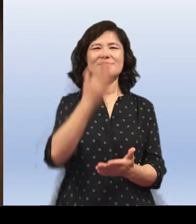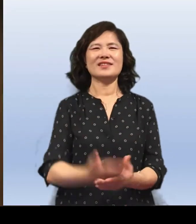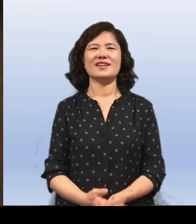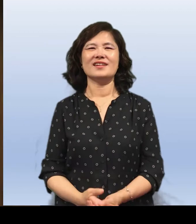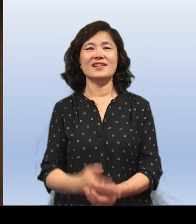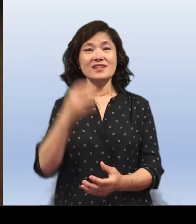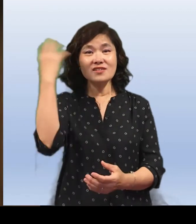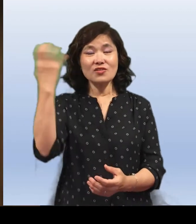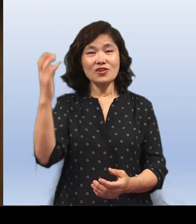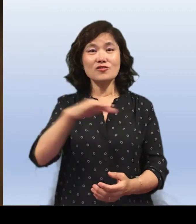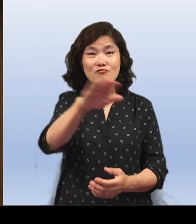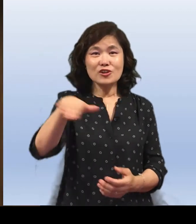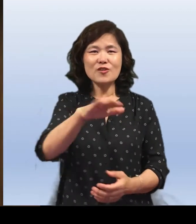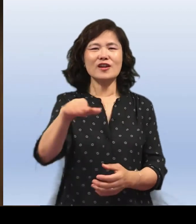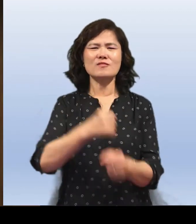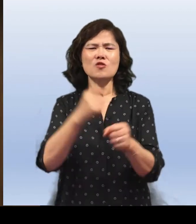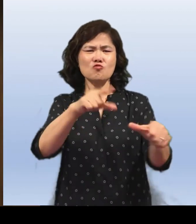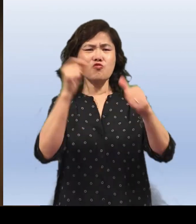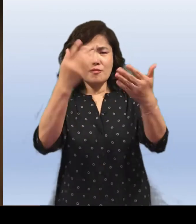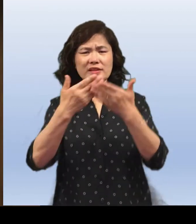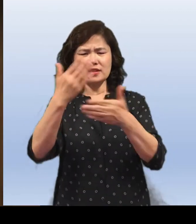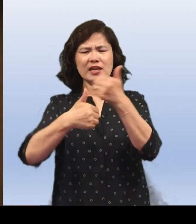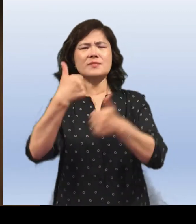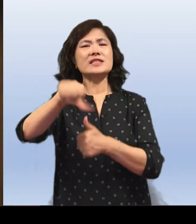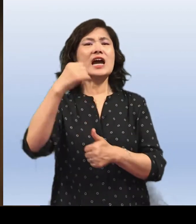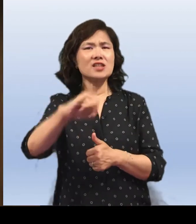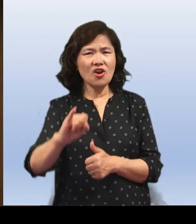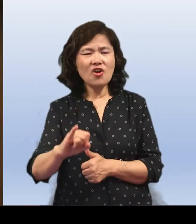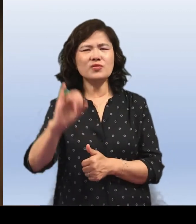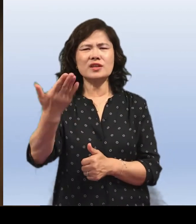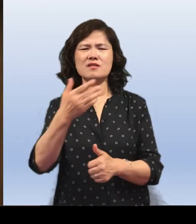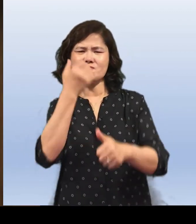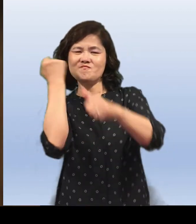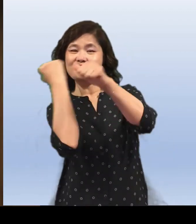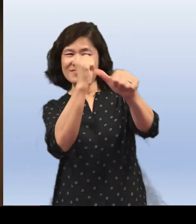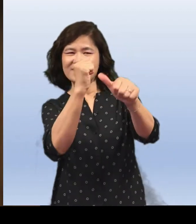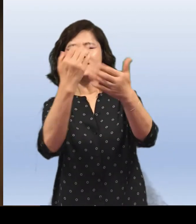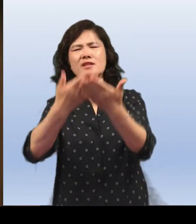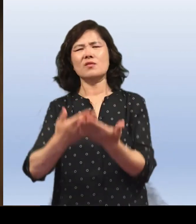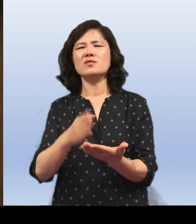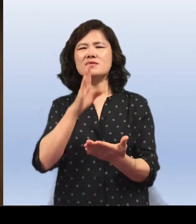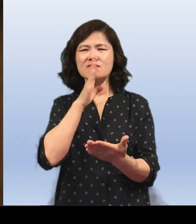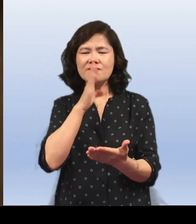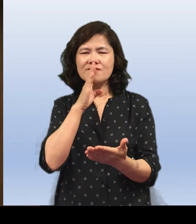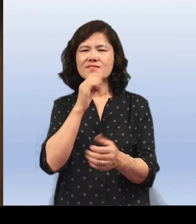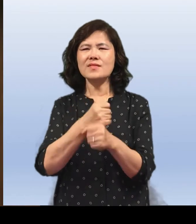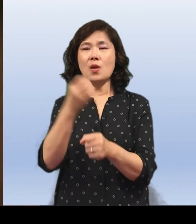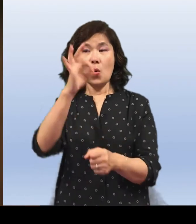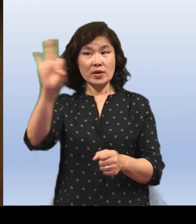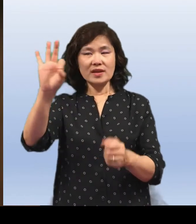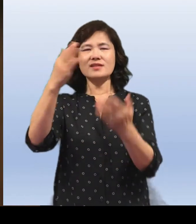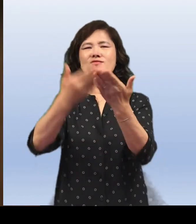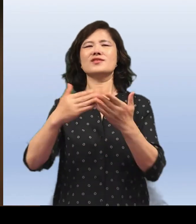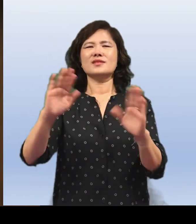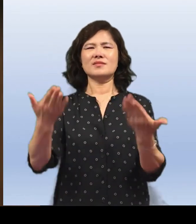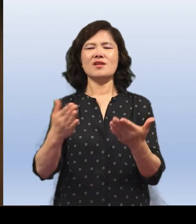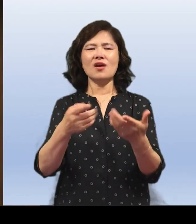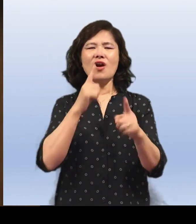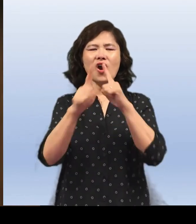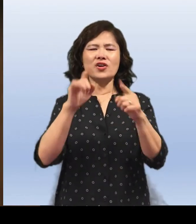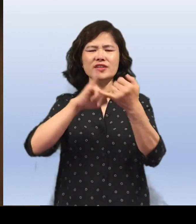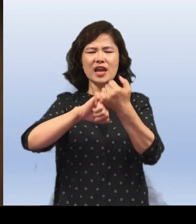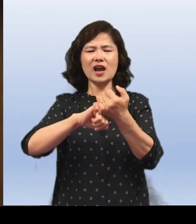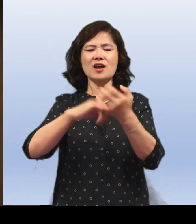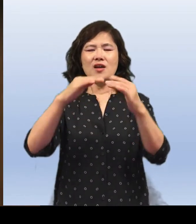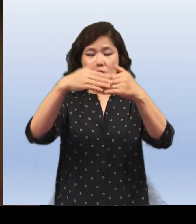여러분, 성령은 우리로 하여금 구원받은 하나님의 자녀임을 인치시고 보증하심으로 언약 공동체 안에